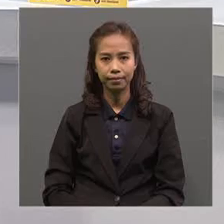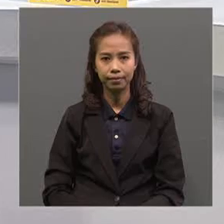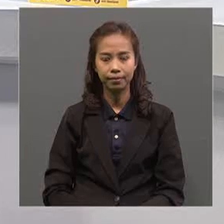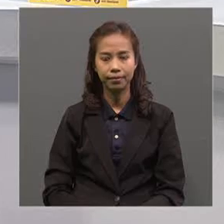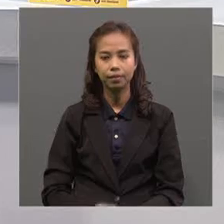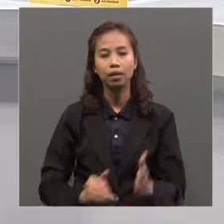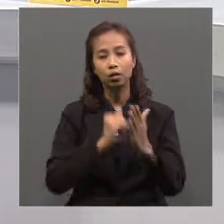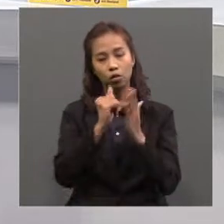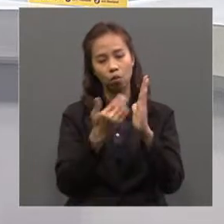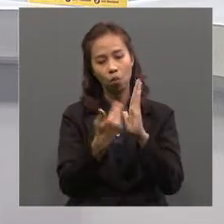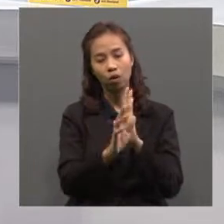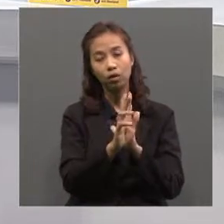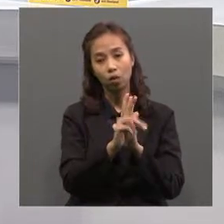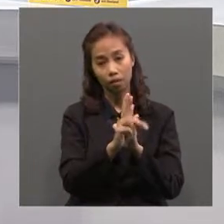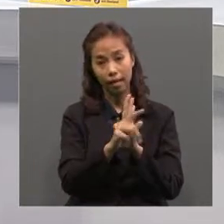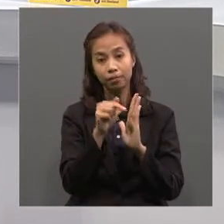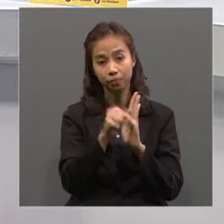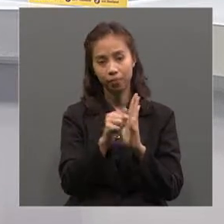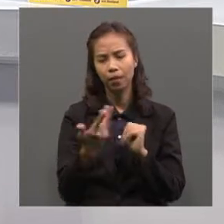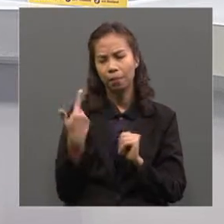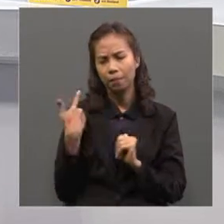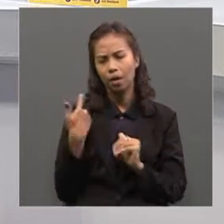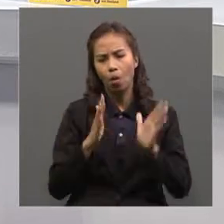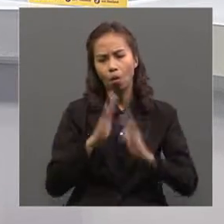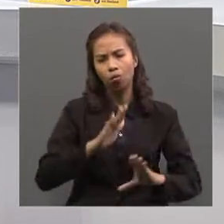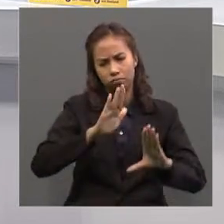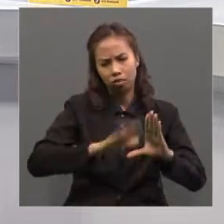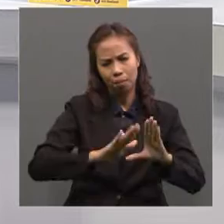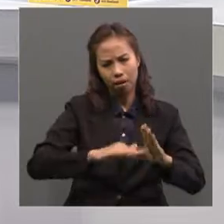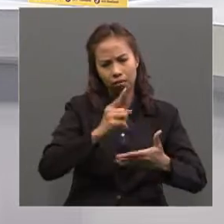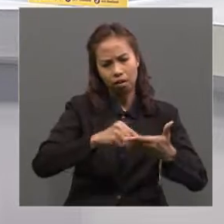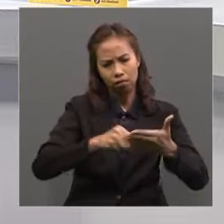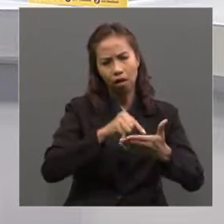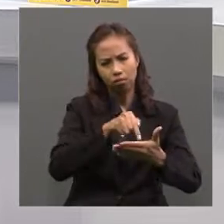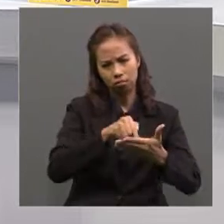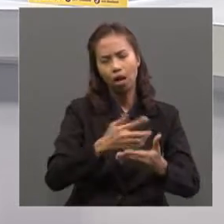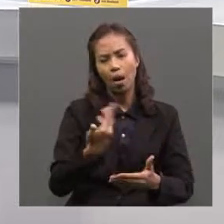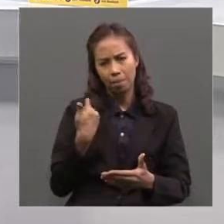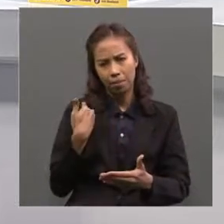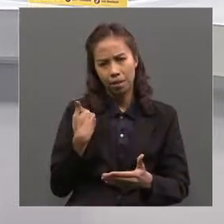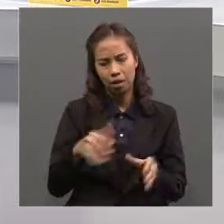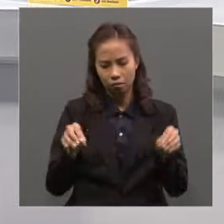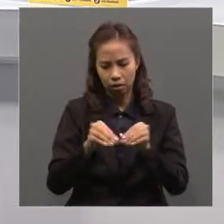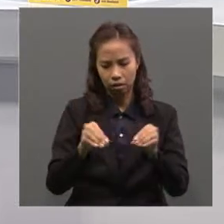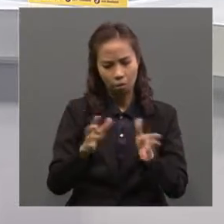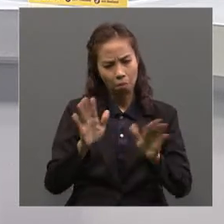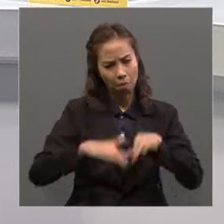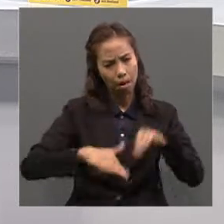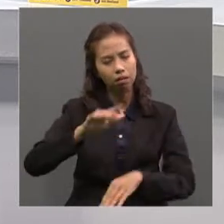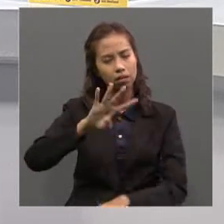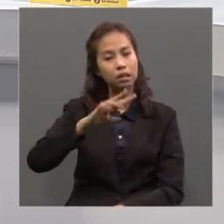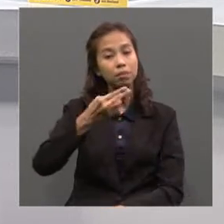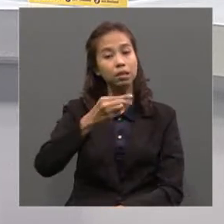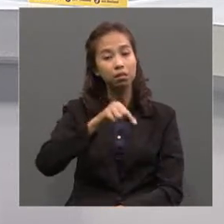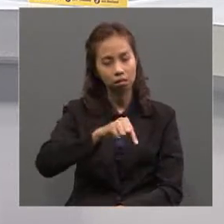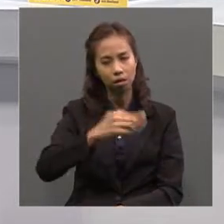ส่วนที่จังหวัดขอนแก่นค่ะก็มีผู้ลงทะเบียนเลือกตั้งล่วงหน้าทั้งในเขตแล้วก็นอกเขตเกือบ 40,000 คนด้วยกันส่วนใหญ่เนี่ยพบ